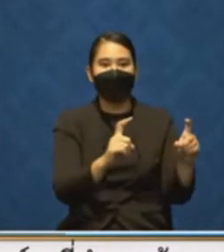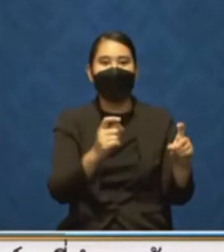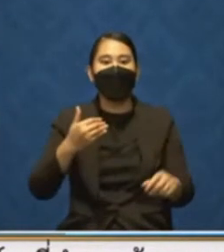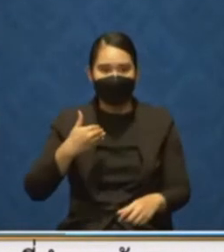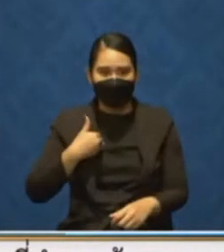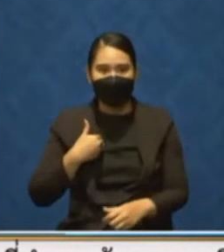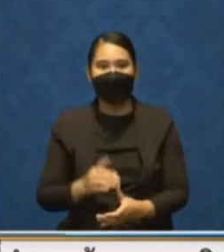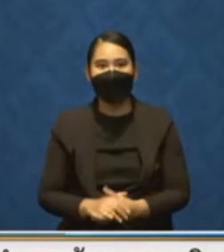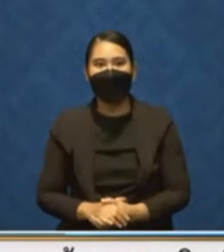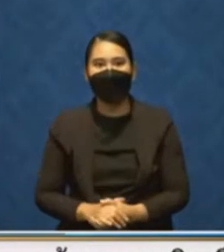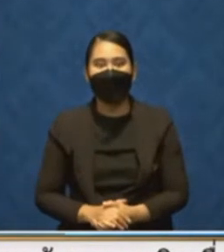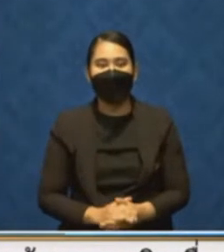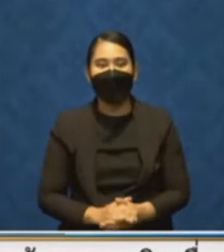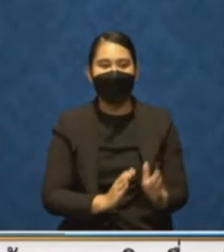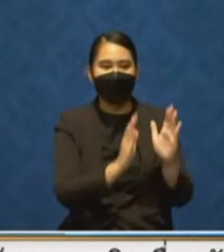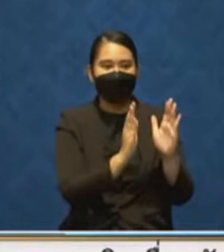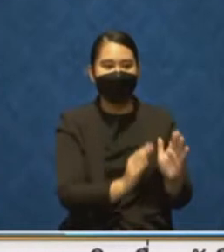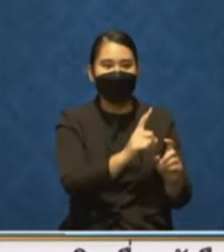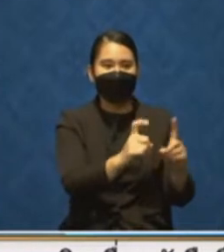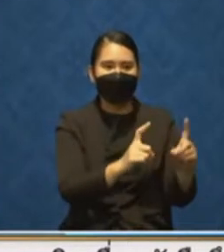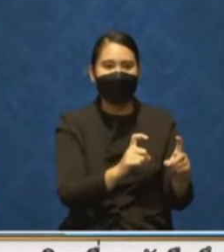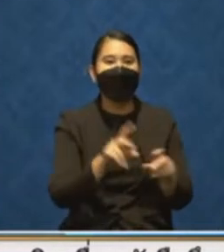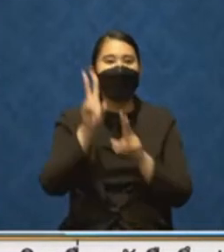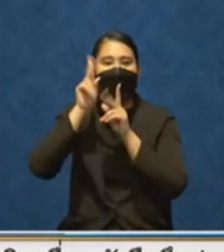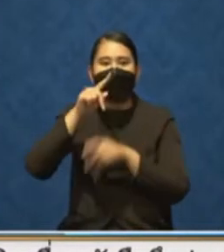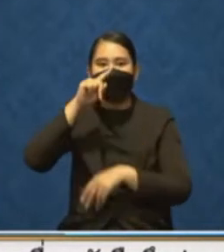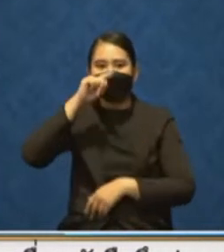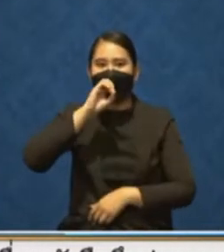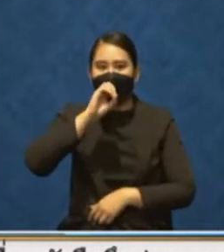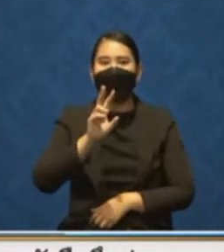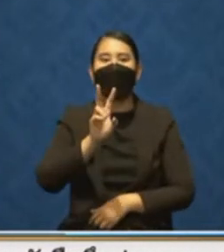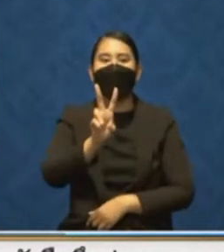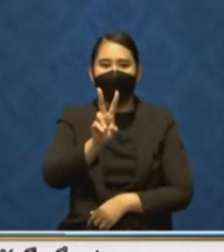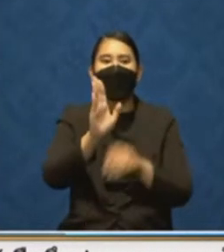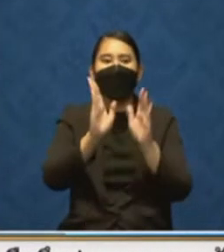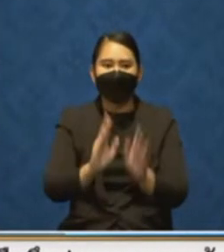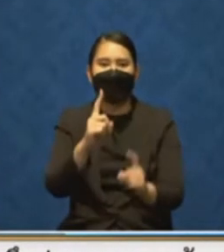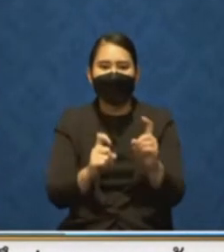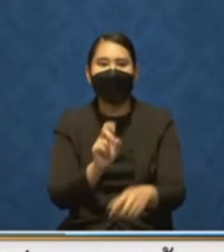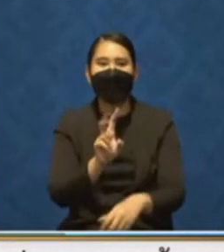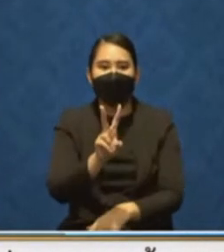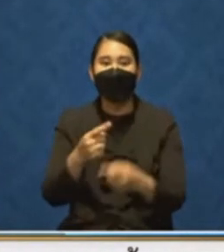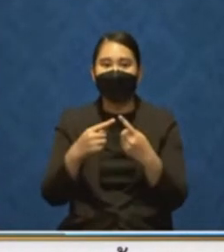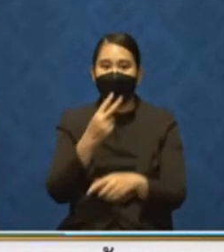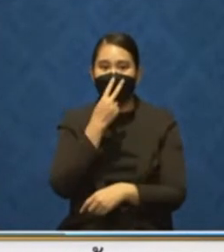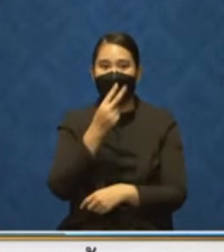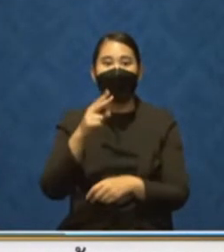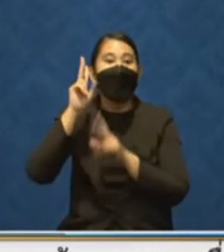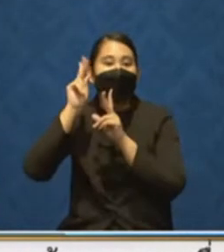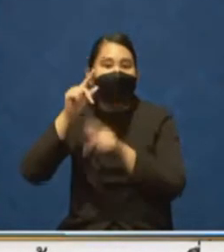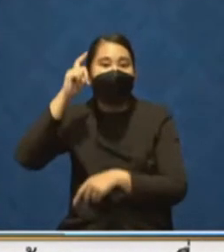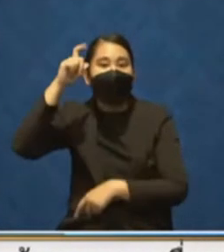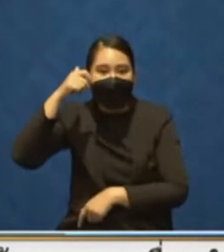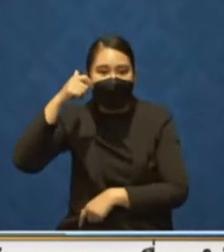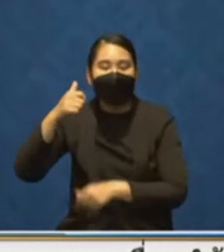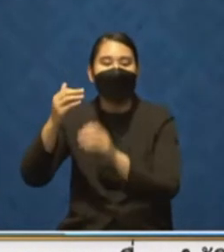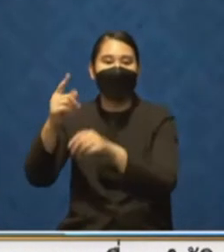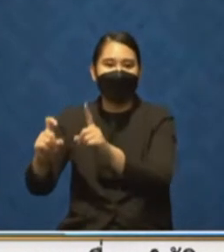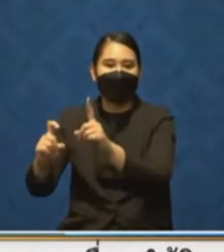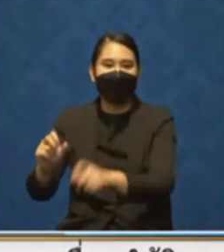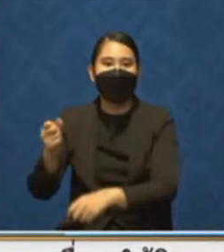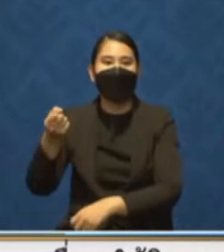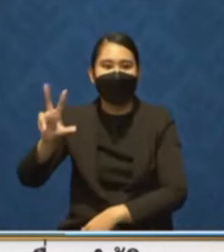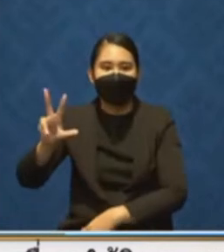ผู้เสียชีวิตถ้าเป็นสื่อของไทยอาจจะบอกว่าสองคนถ้าไปถามของเมียนมาร์อีก 3คนผมโทรไปหาผู้ใหญ่บ้าน